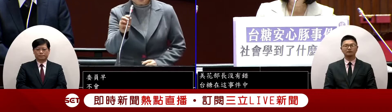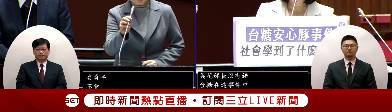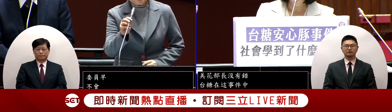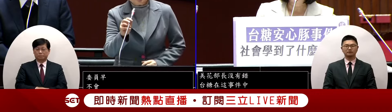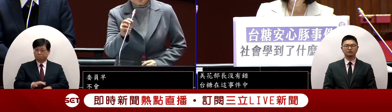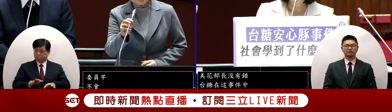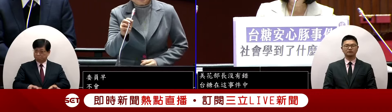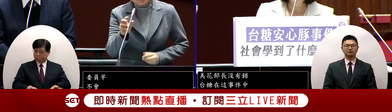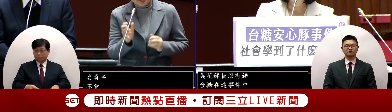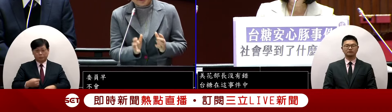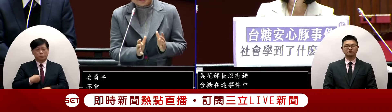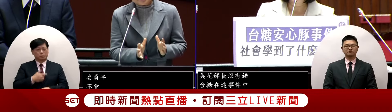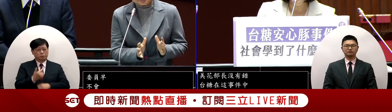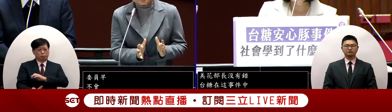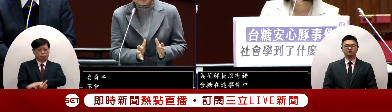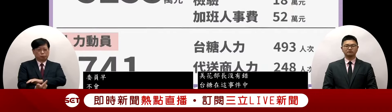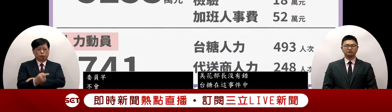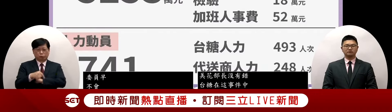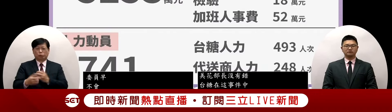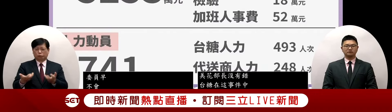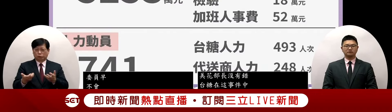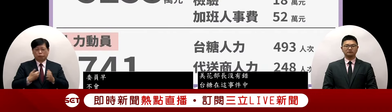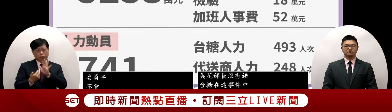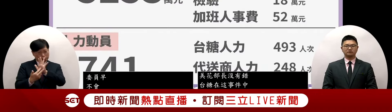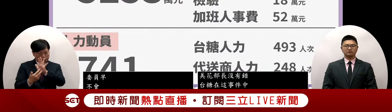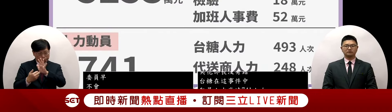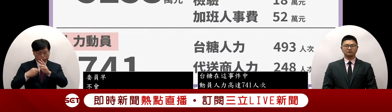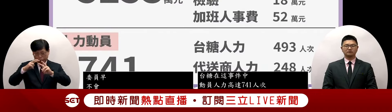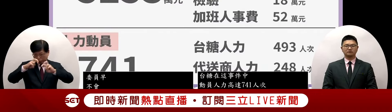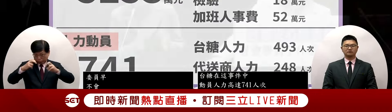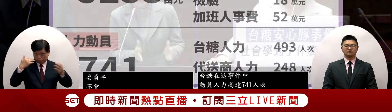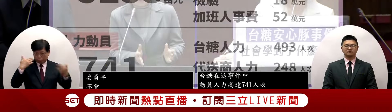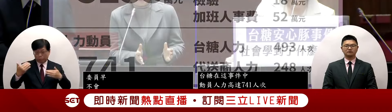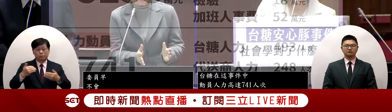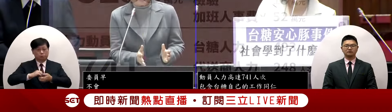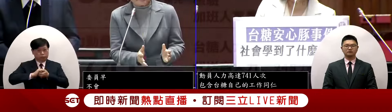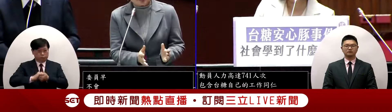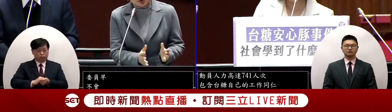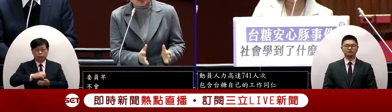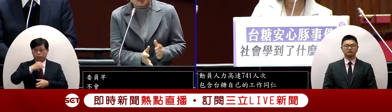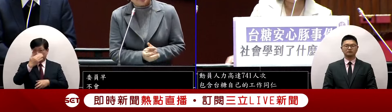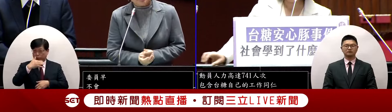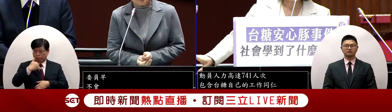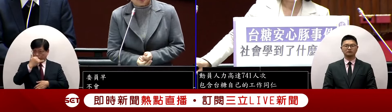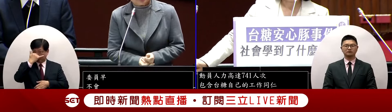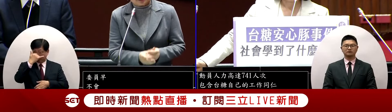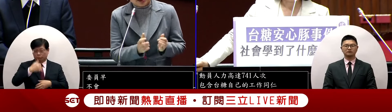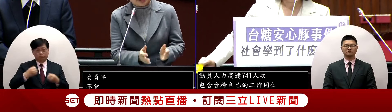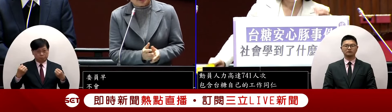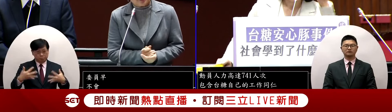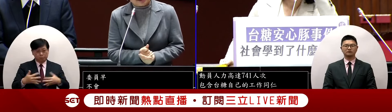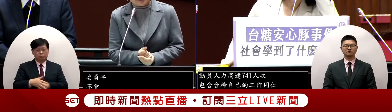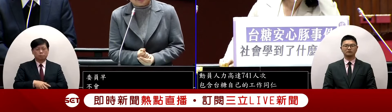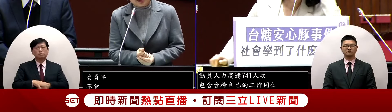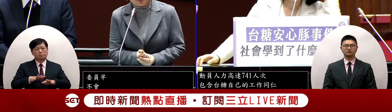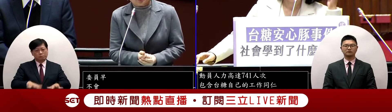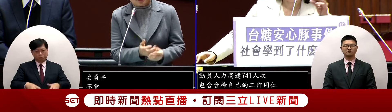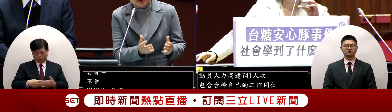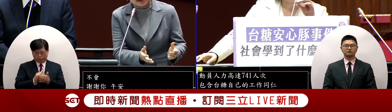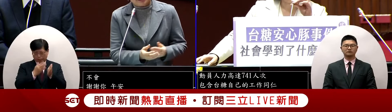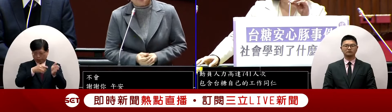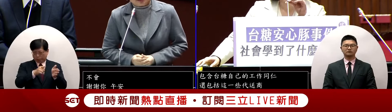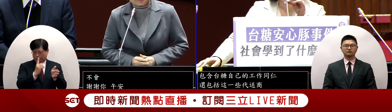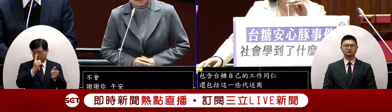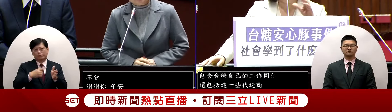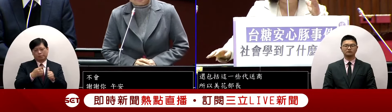目前为止，我们赶快把这个事件厘清，然后确认台糖的猪肉是没有问题。我想目前的药物，我